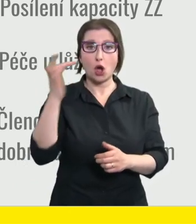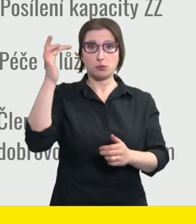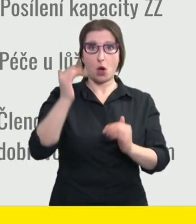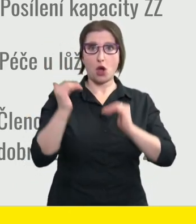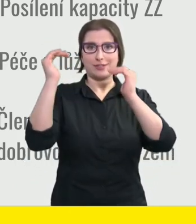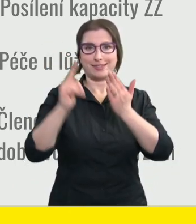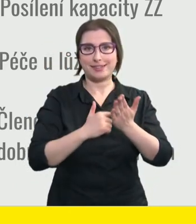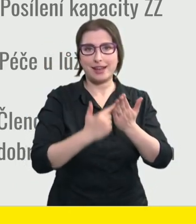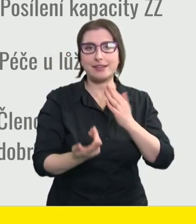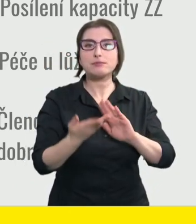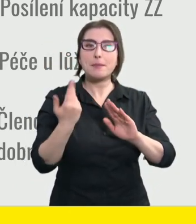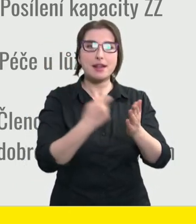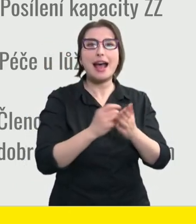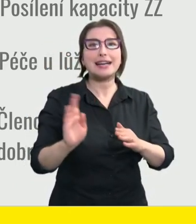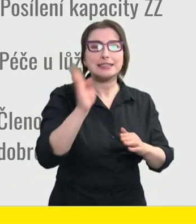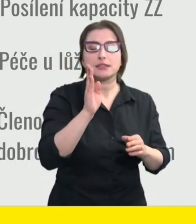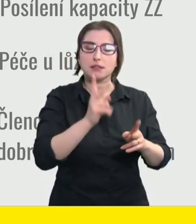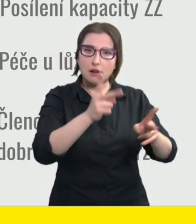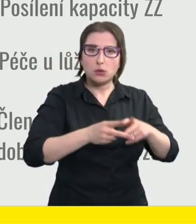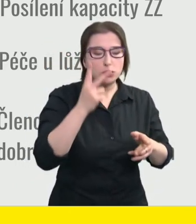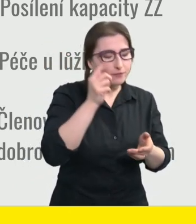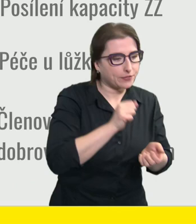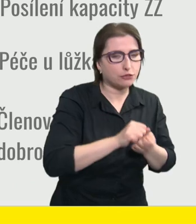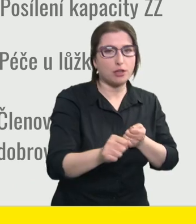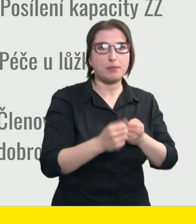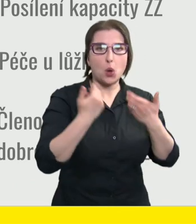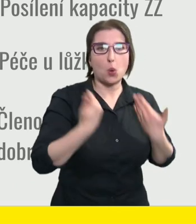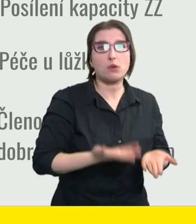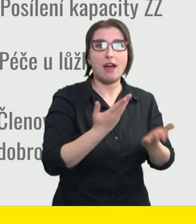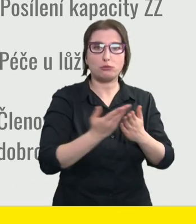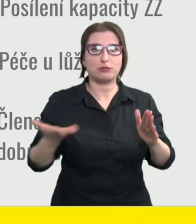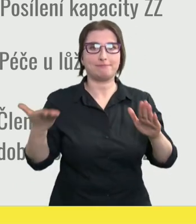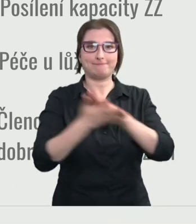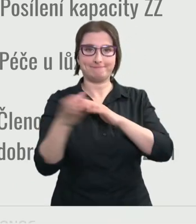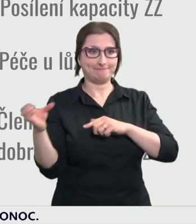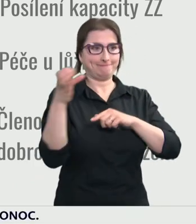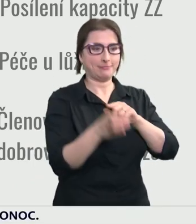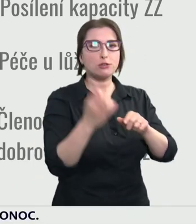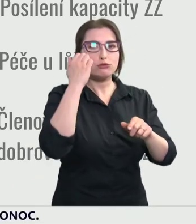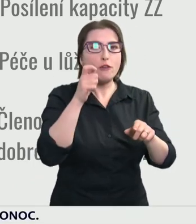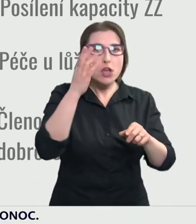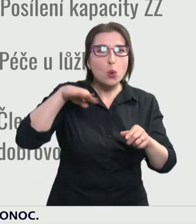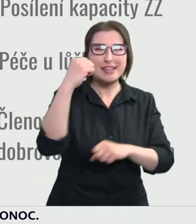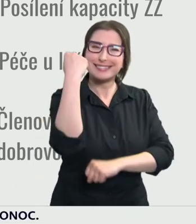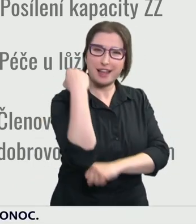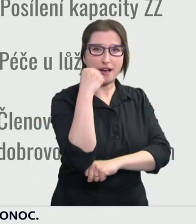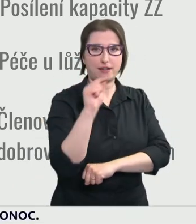sester, které v nemocnici působí, a může jim to významně odlehčit jejich práci, aby se pak mohli zaměřovat na závažnější